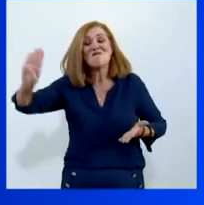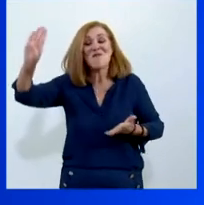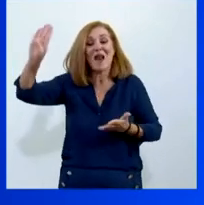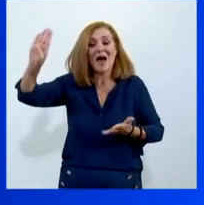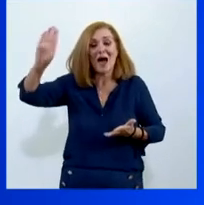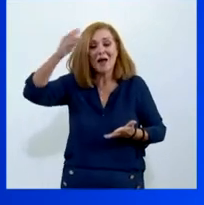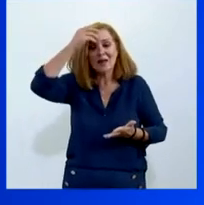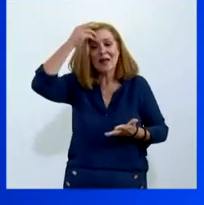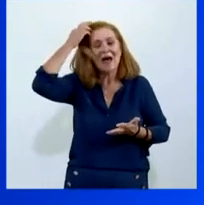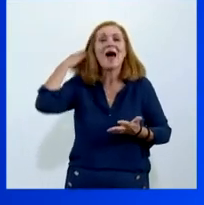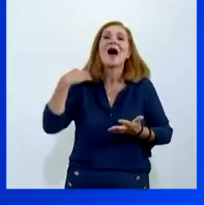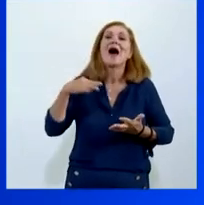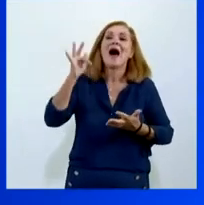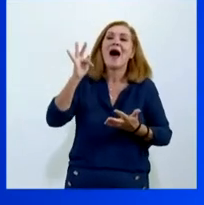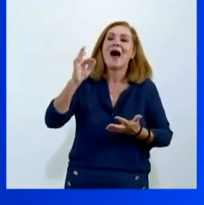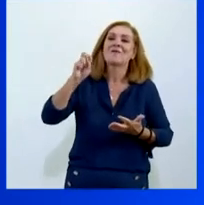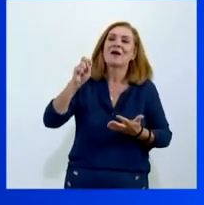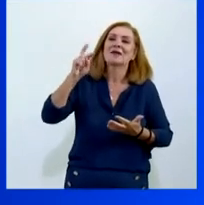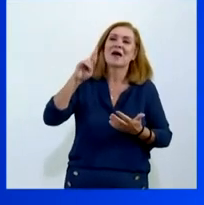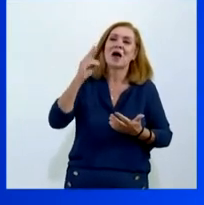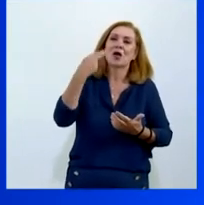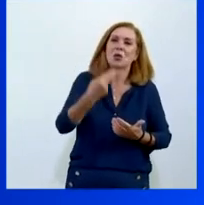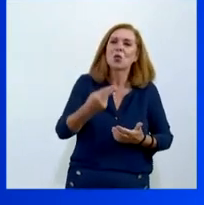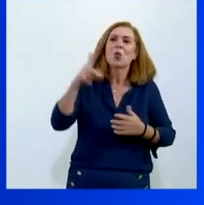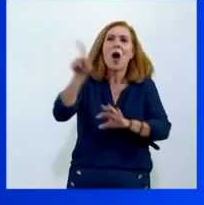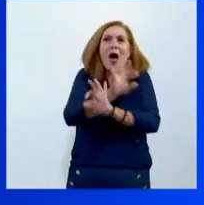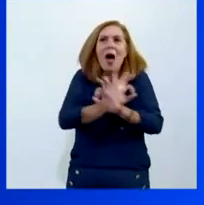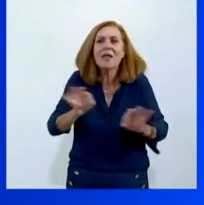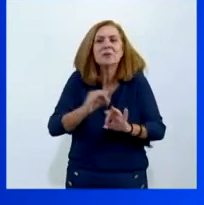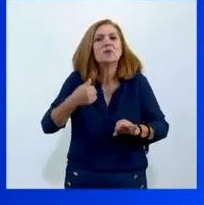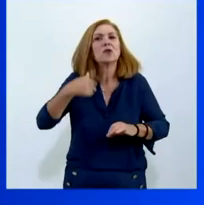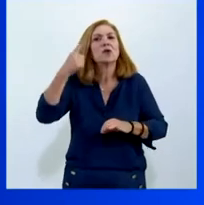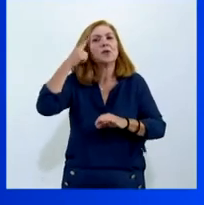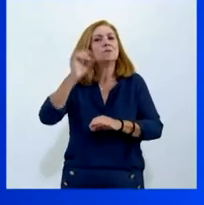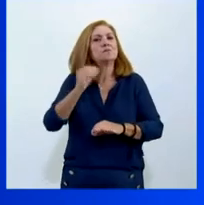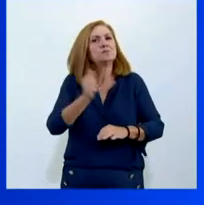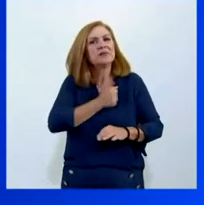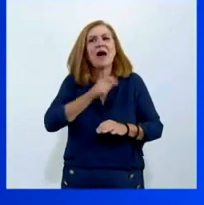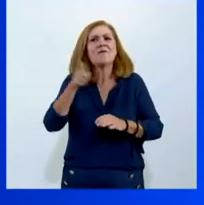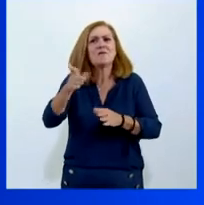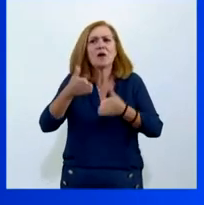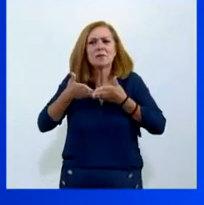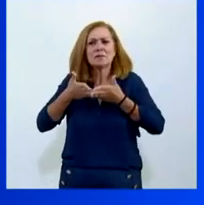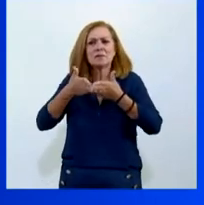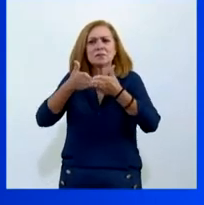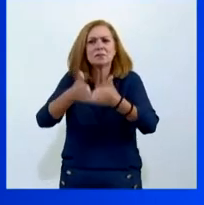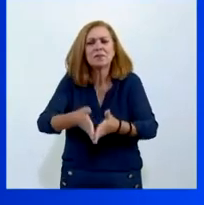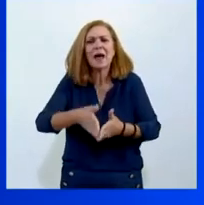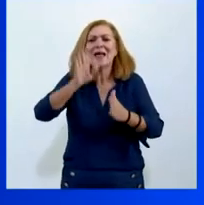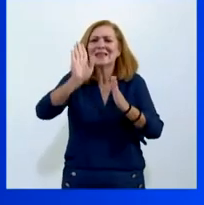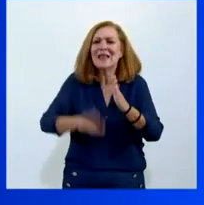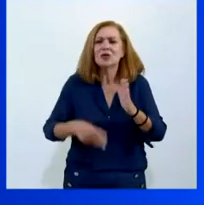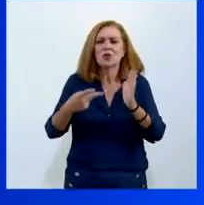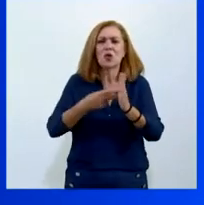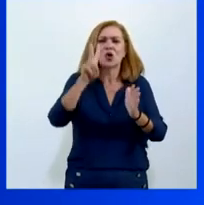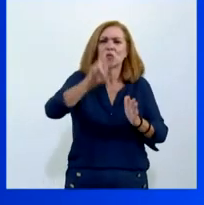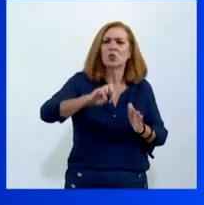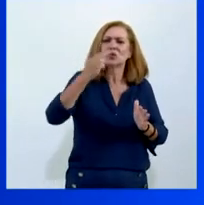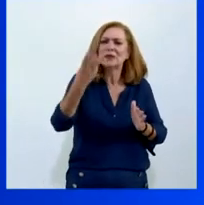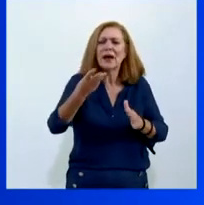FSRU είναι σχεδόν έτοιμο και πιστεύω ότι θα κυροβολήσει έξω από την πόλη τέλη του 23,